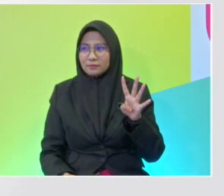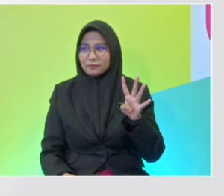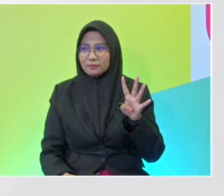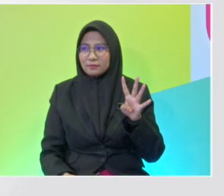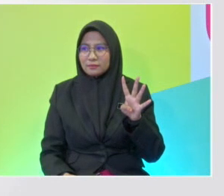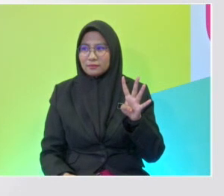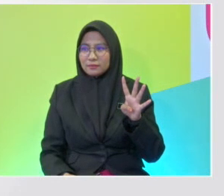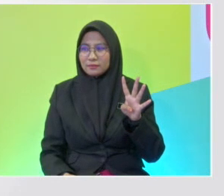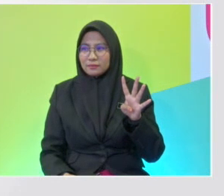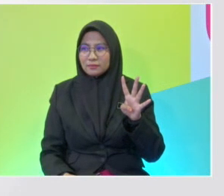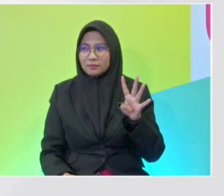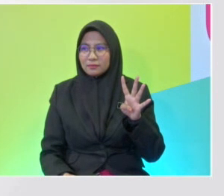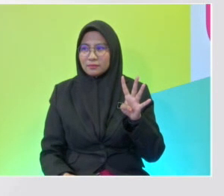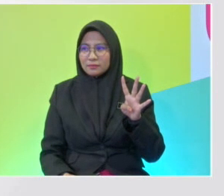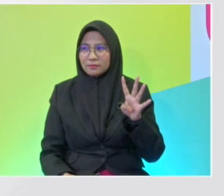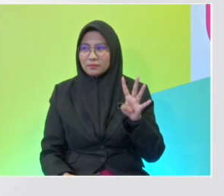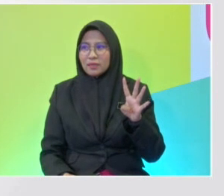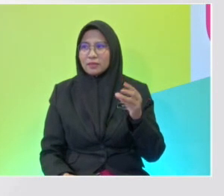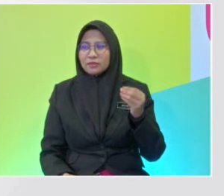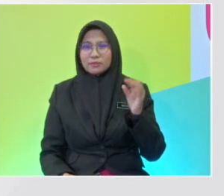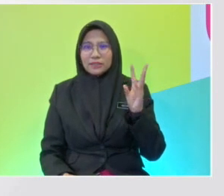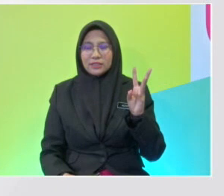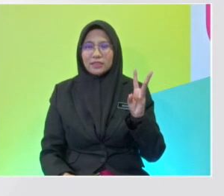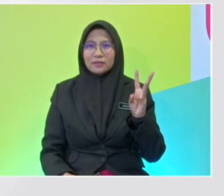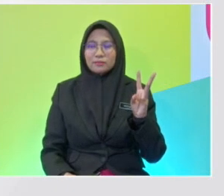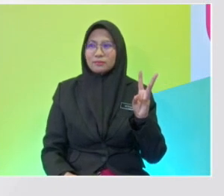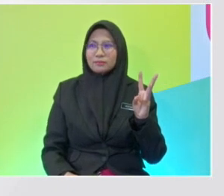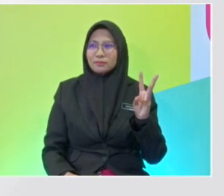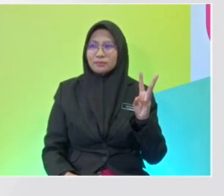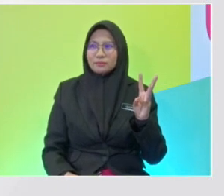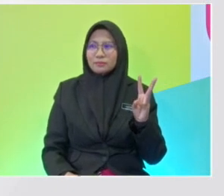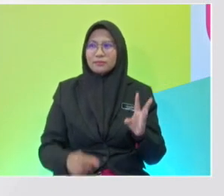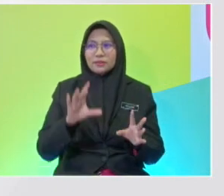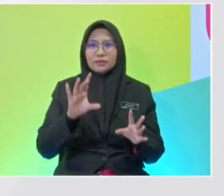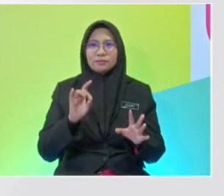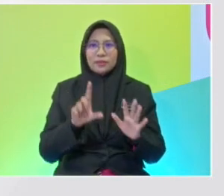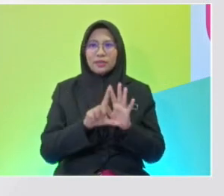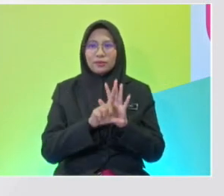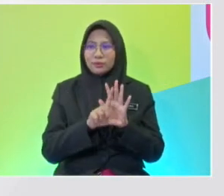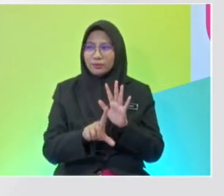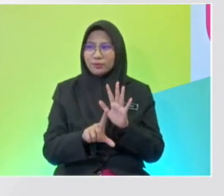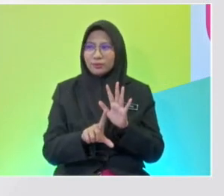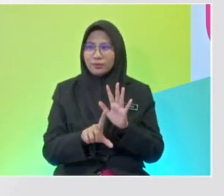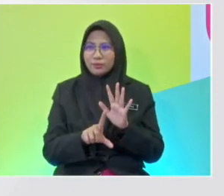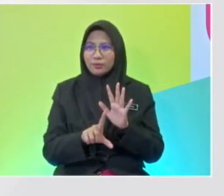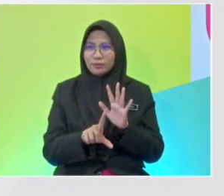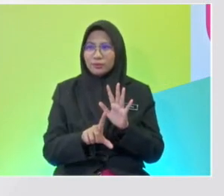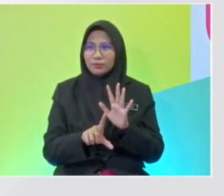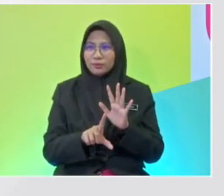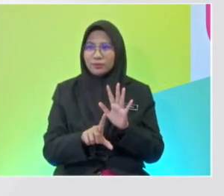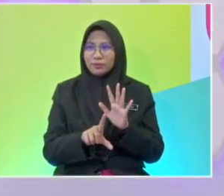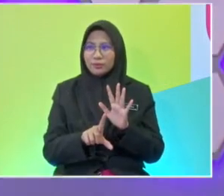kan atau klik logo pilih warna biru warna biru ataupun Letakkan warna